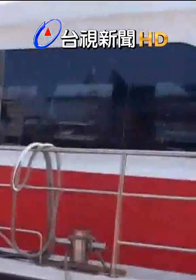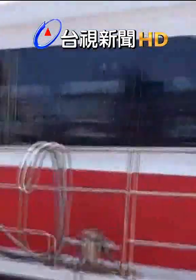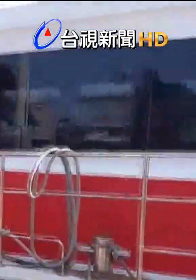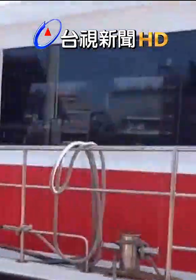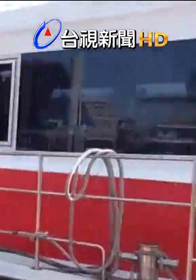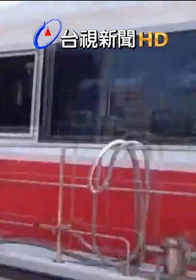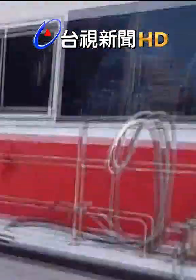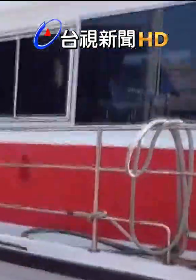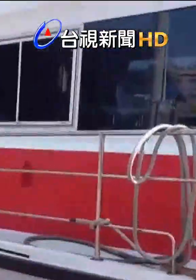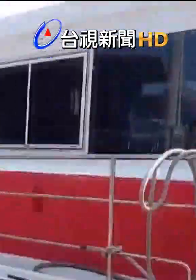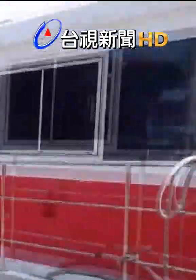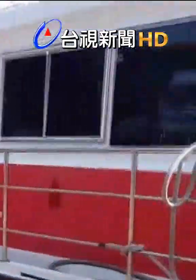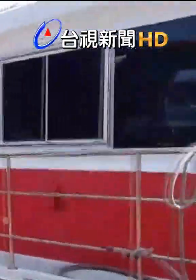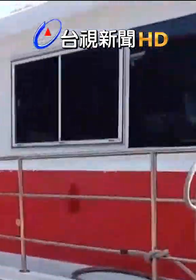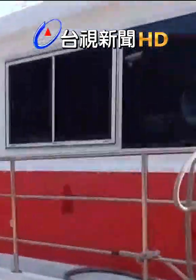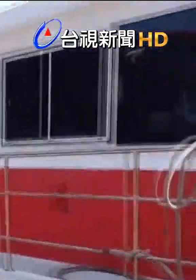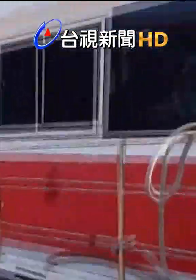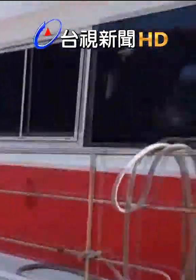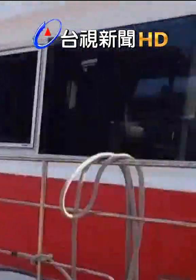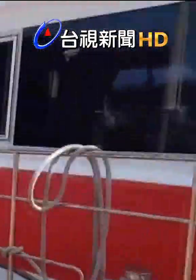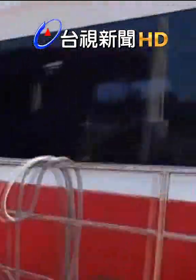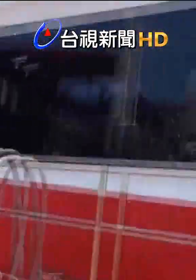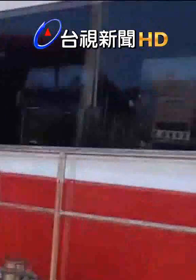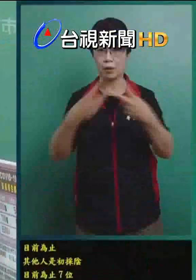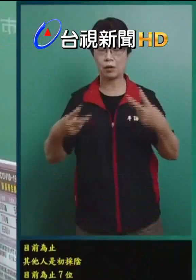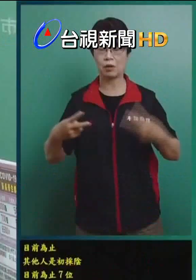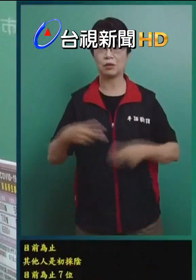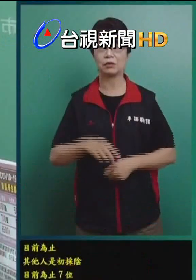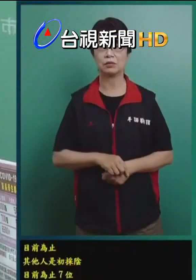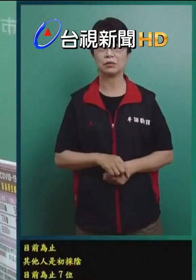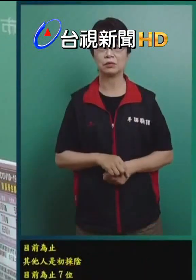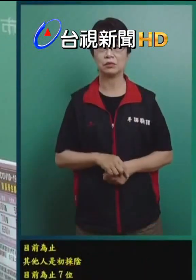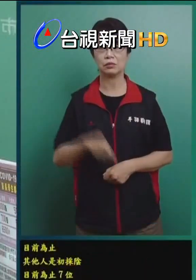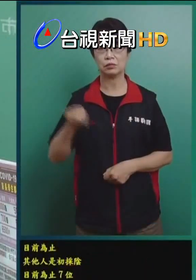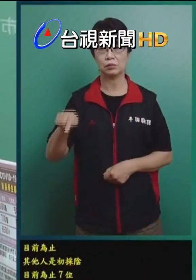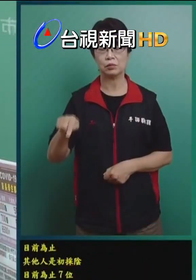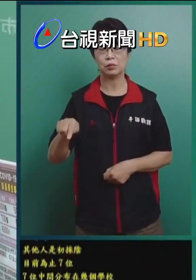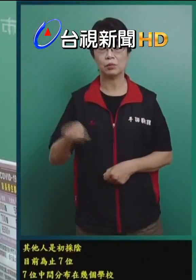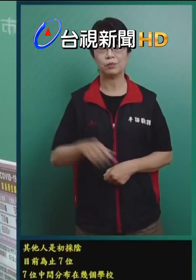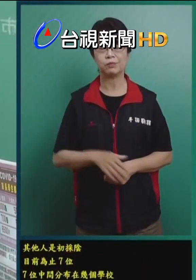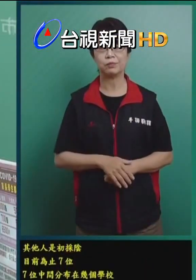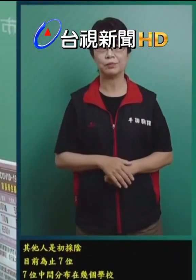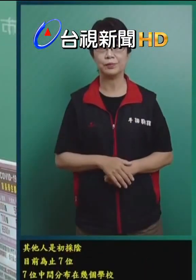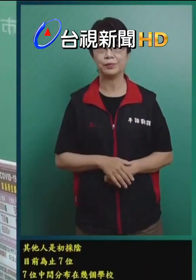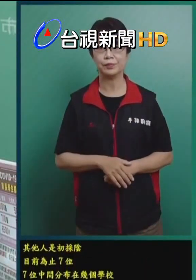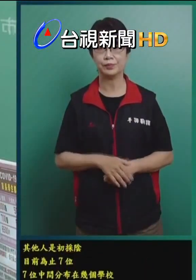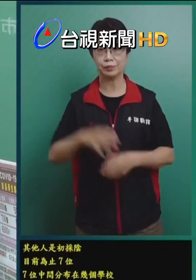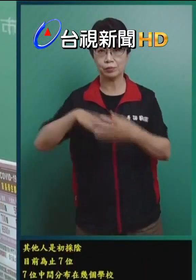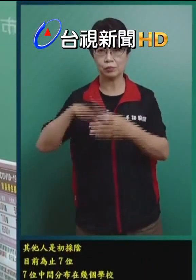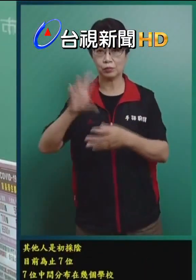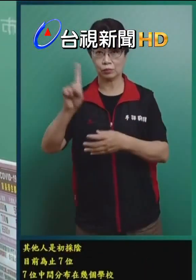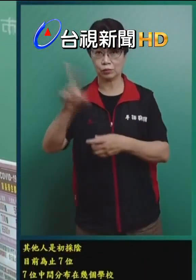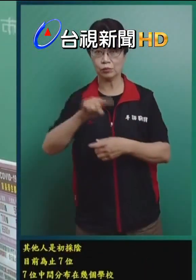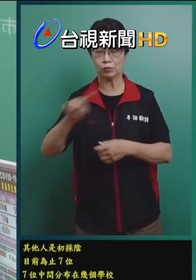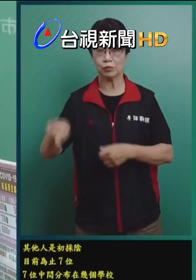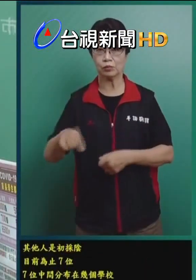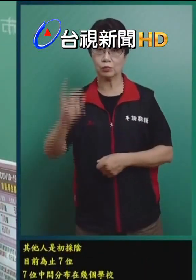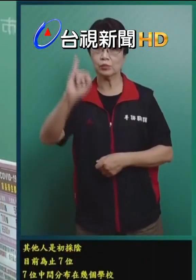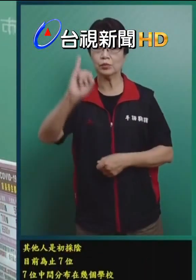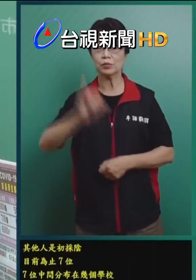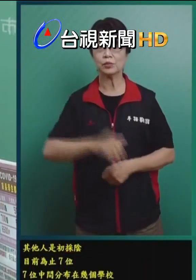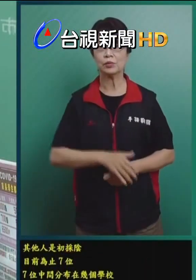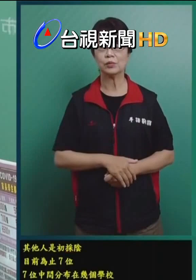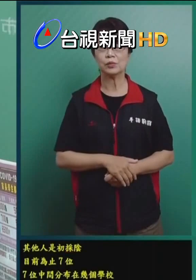阴性。而在台南也有3例跟娱乐场所有关。 这个雅阁传染链，其中一个人，一个女